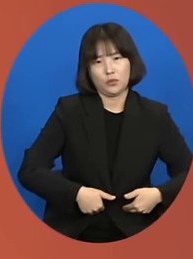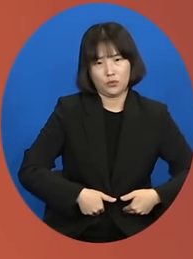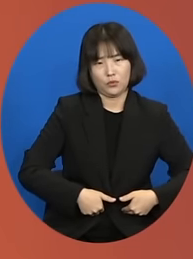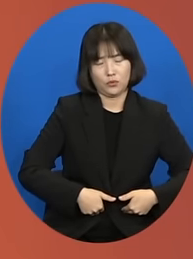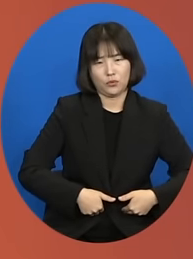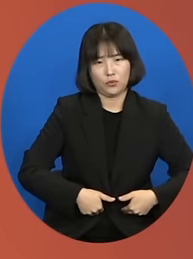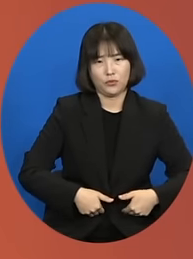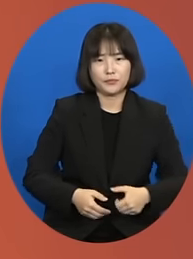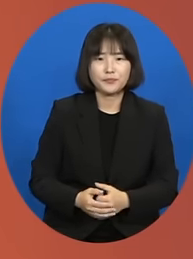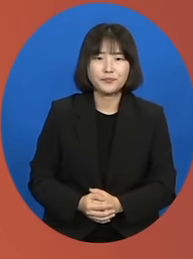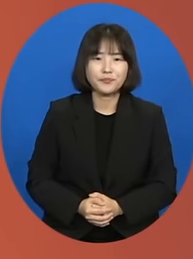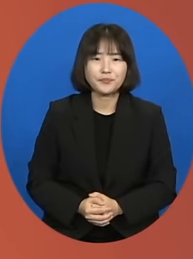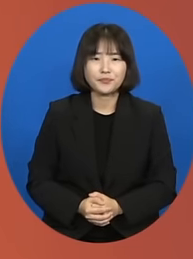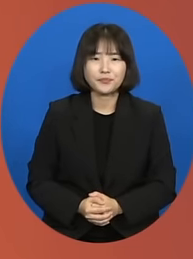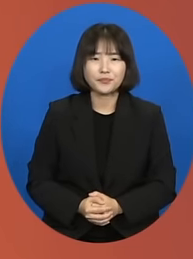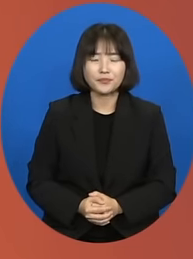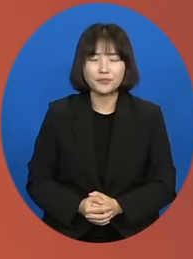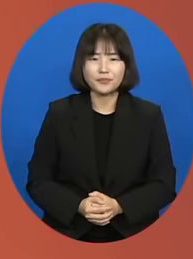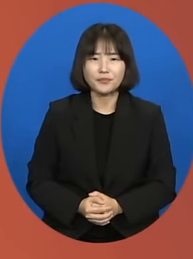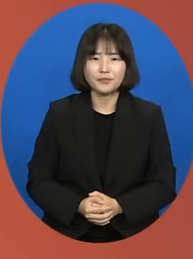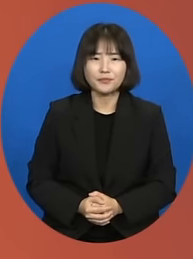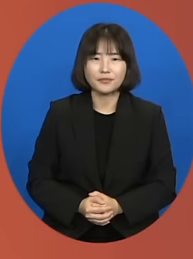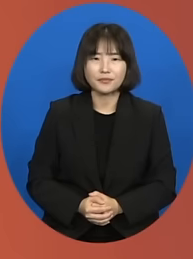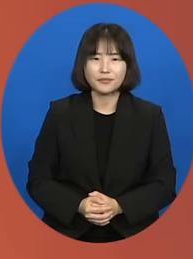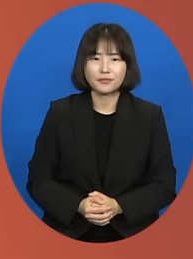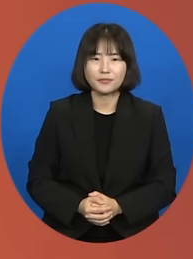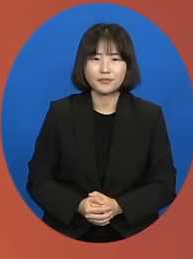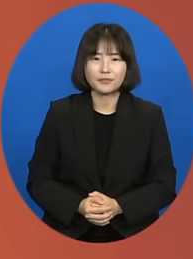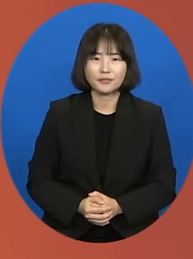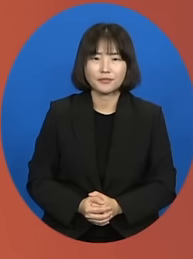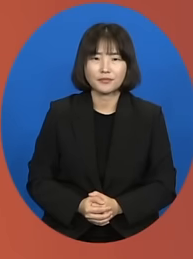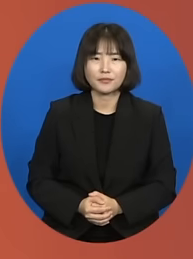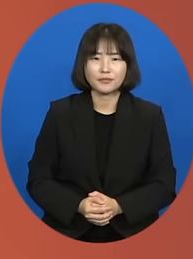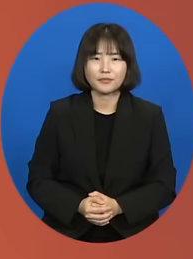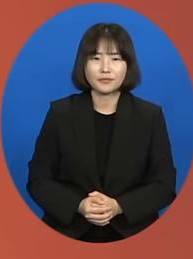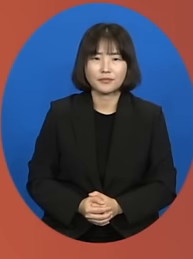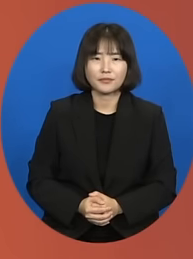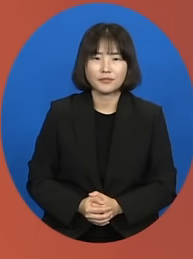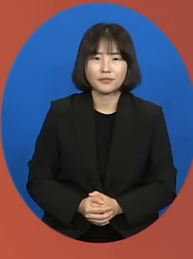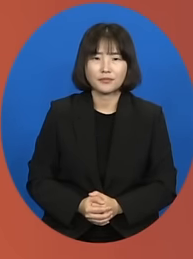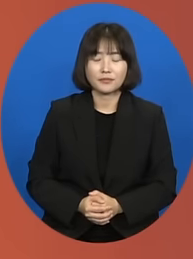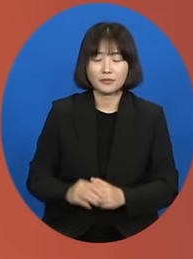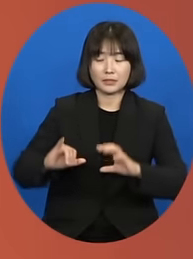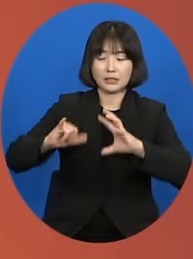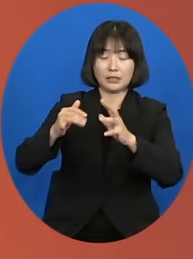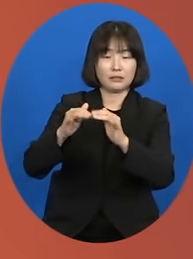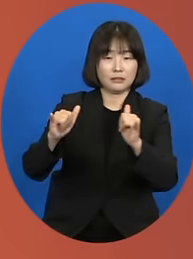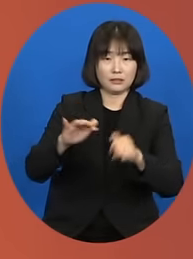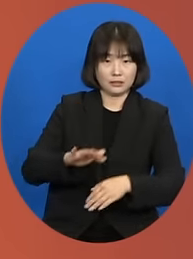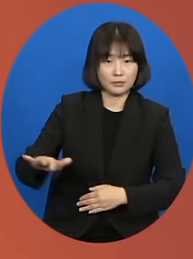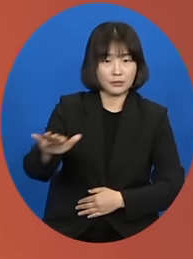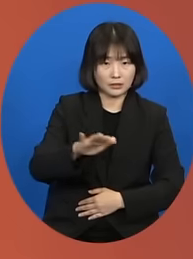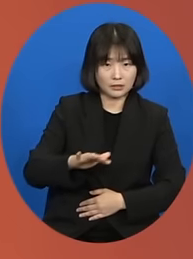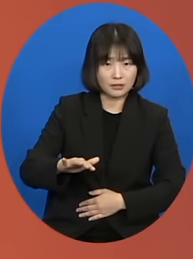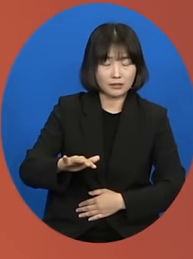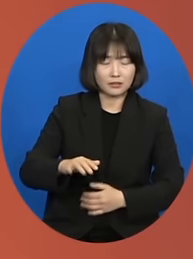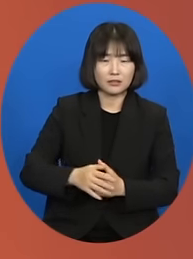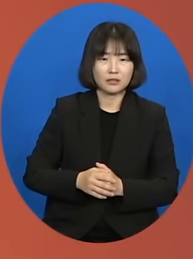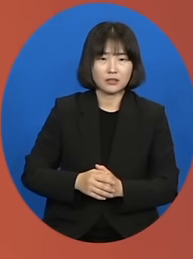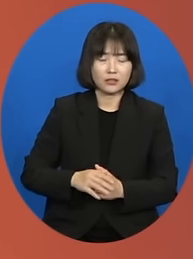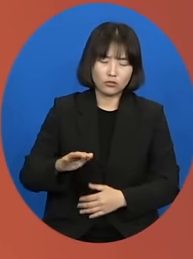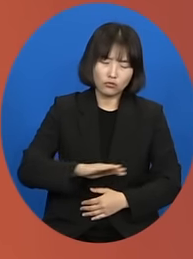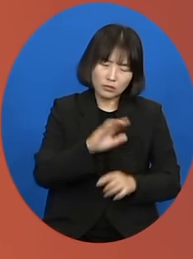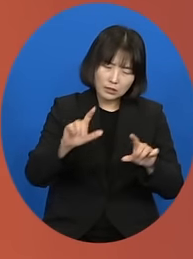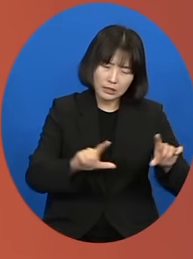하나로는 감당할 수 없는 많은 돈이 필요할 것입니다. 세상 사람들은 우리들의 삶의